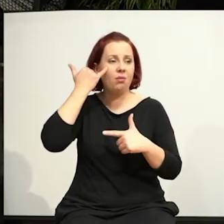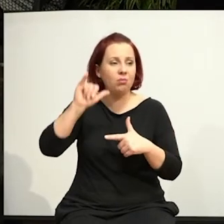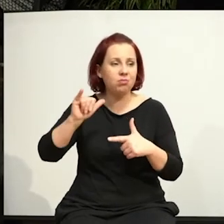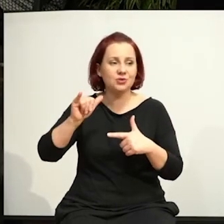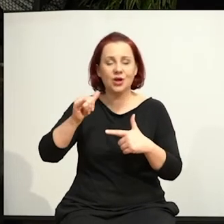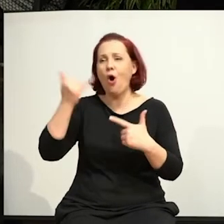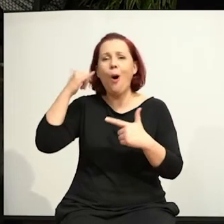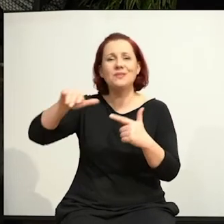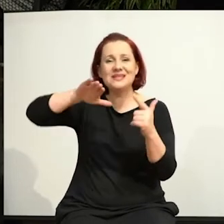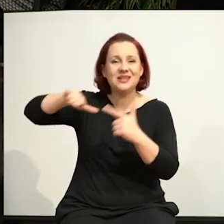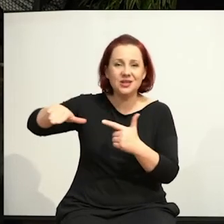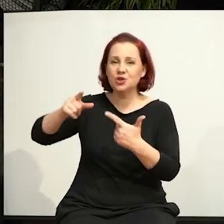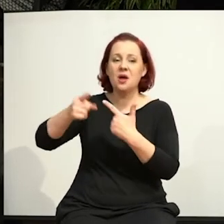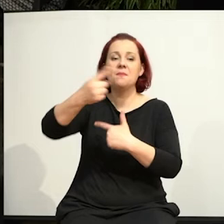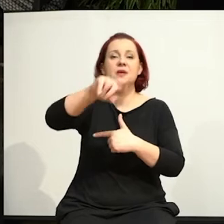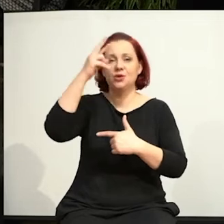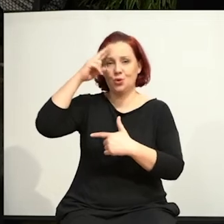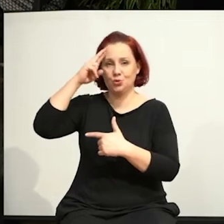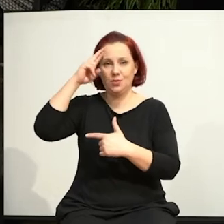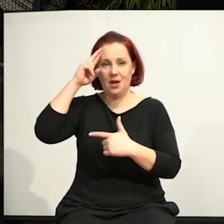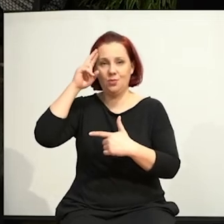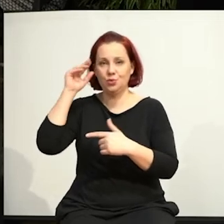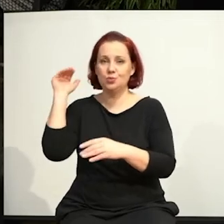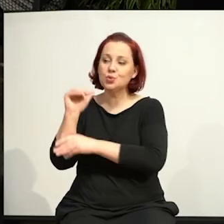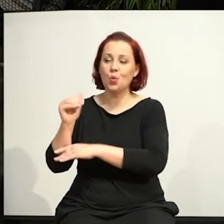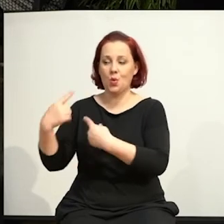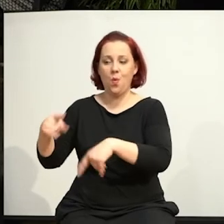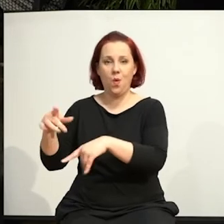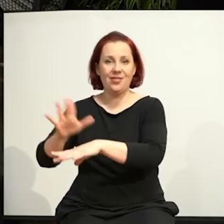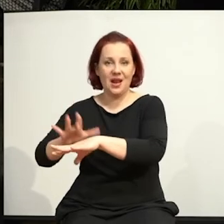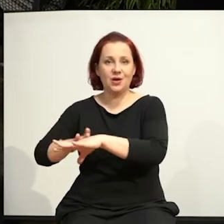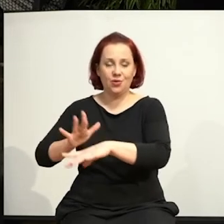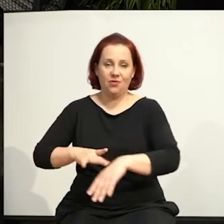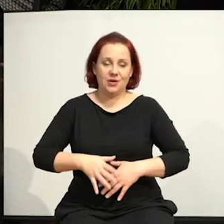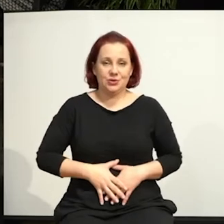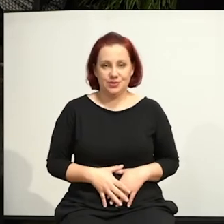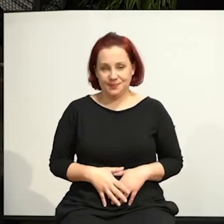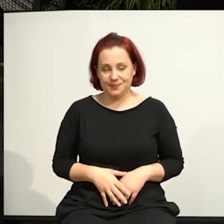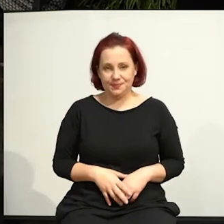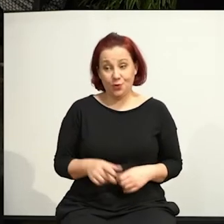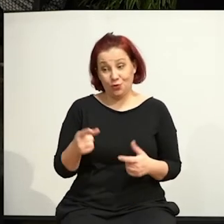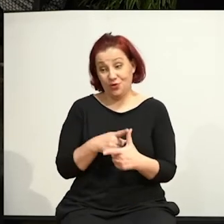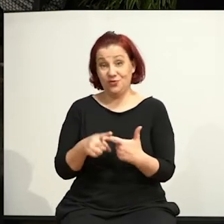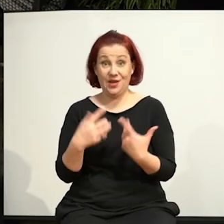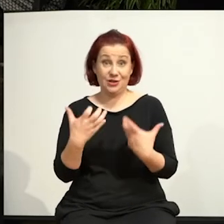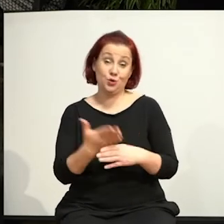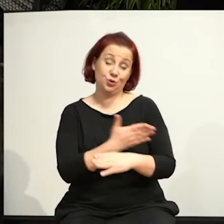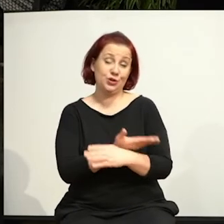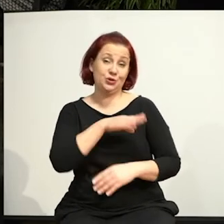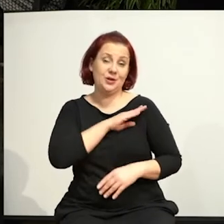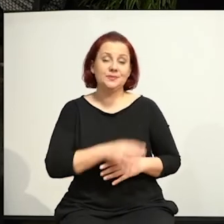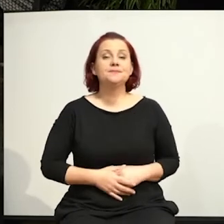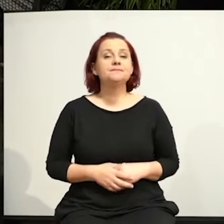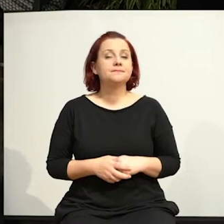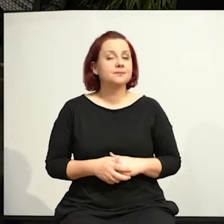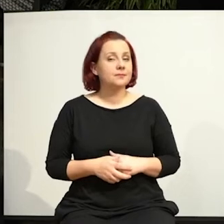apriorycznego założenia, że jest niezrozumiały. Żebyśmy mu po prostu dali cześć i robimy to tutaj. Teraz. Tak, myślę,